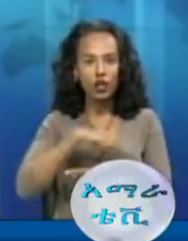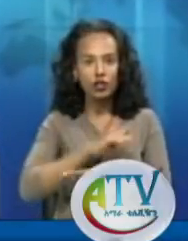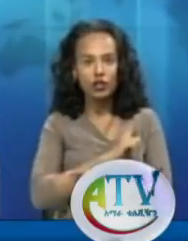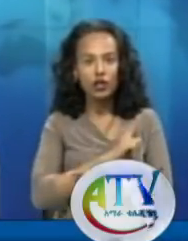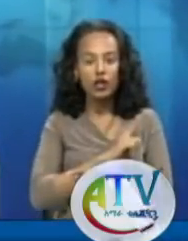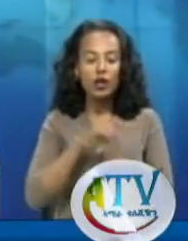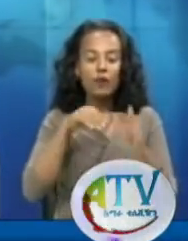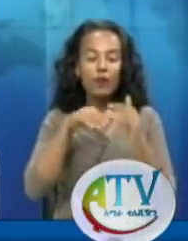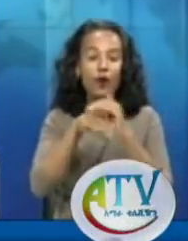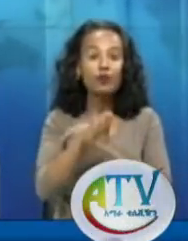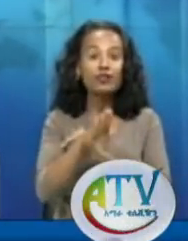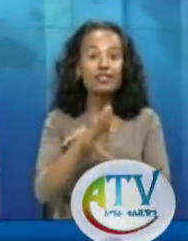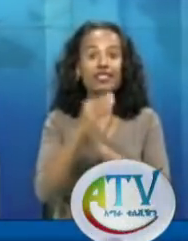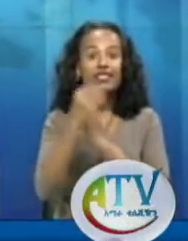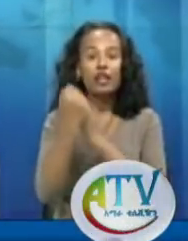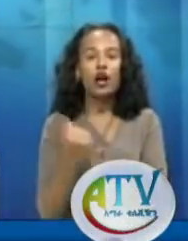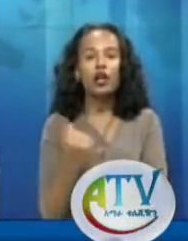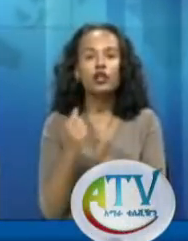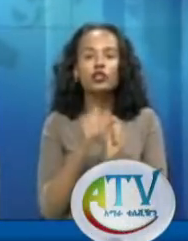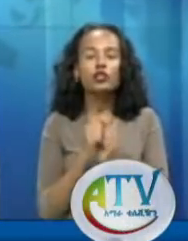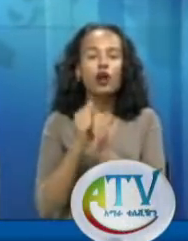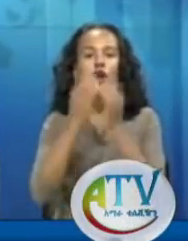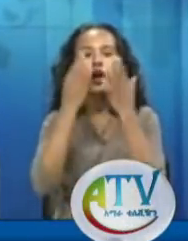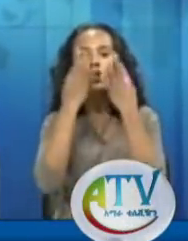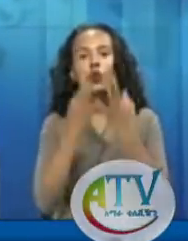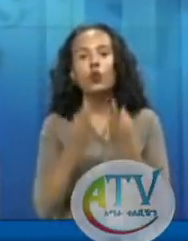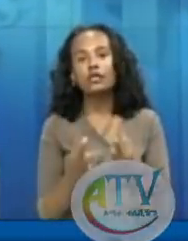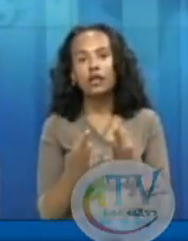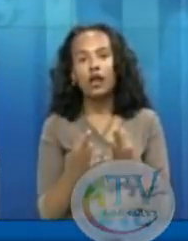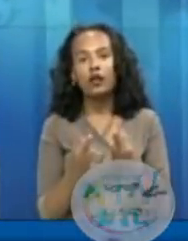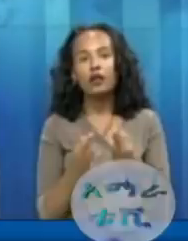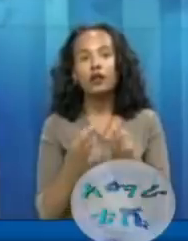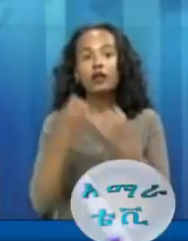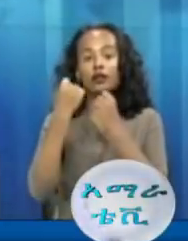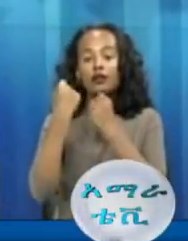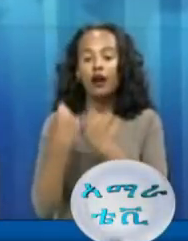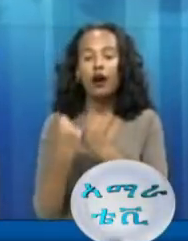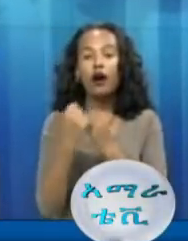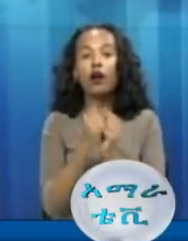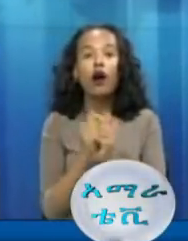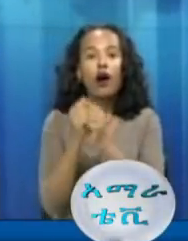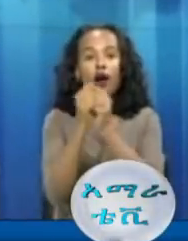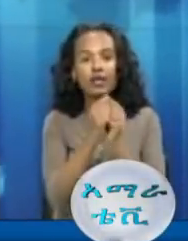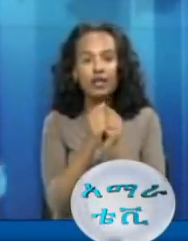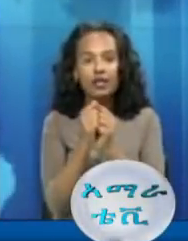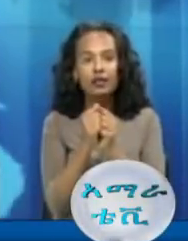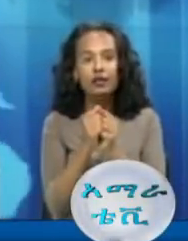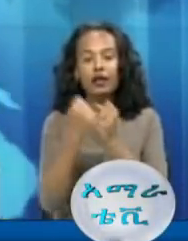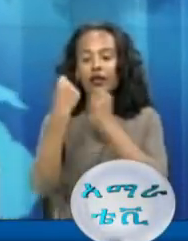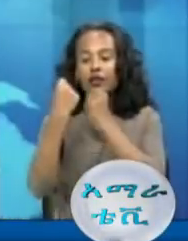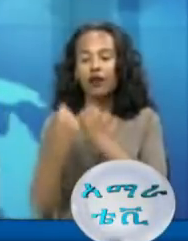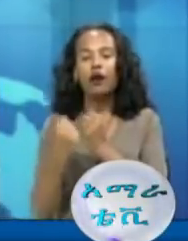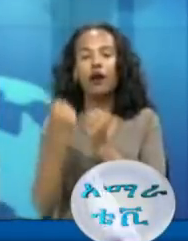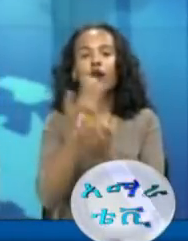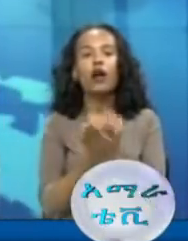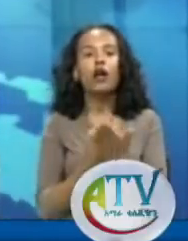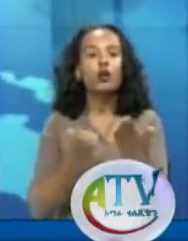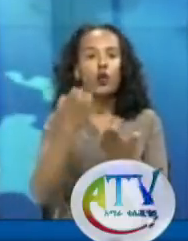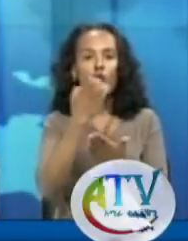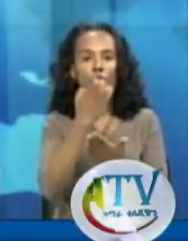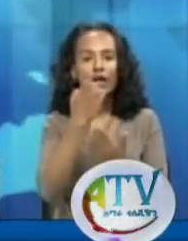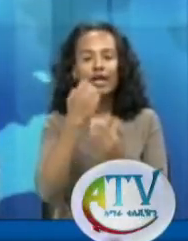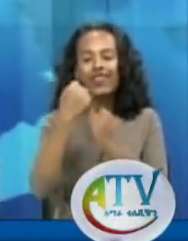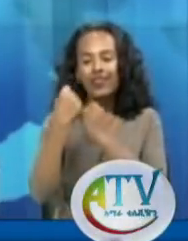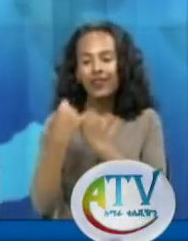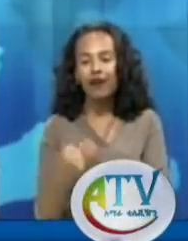በውስጥ ጥንካሬያችን ላይ ይወሰናል። ጠንካራ አንድነት፣ ጠንካራ ኢኮኖሚ፣